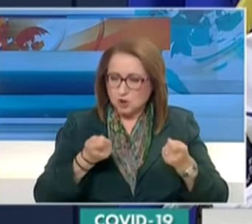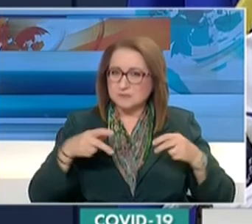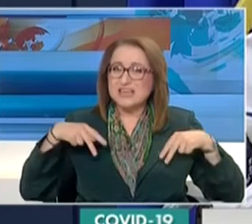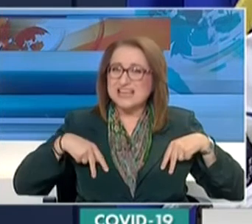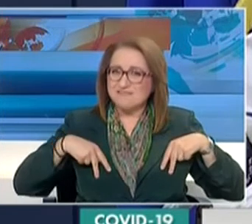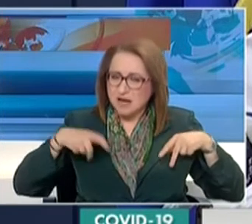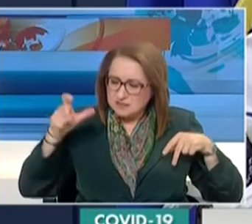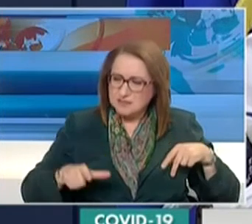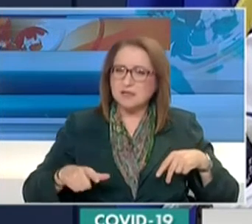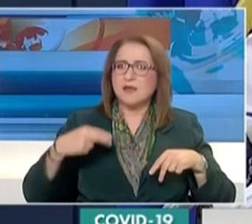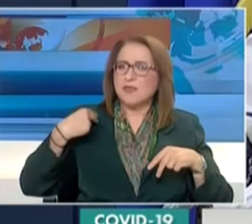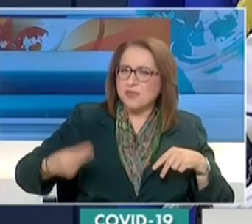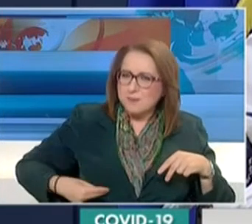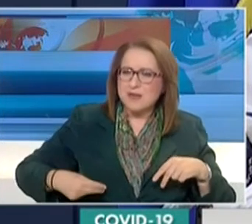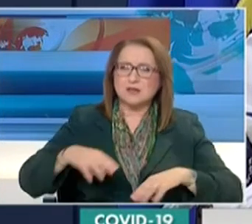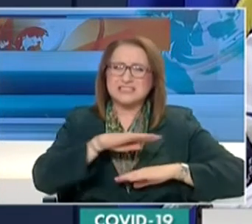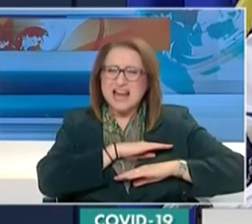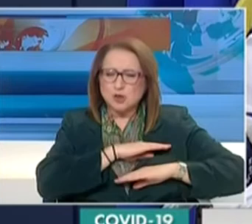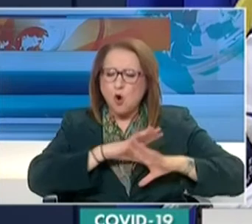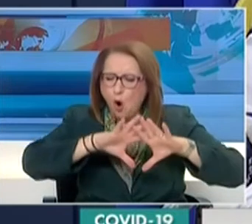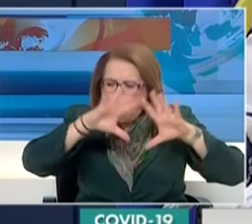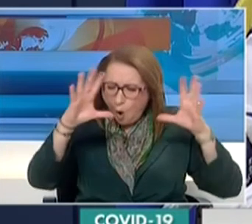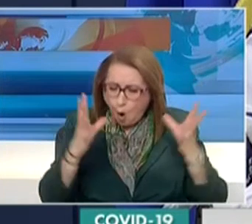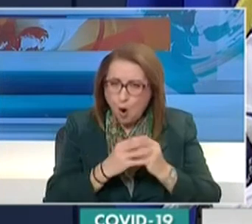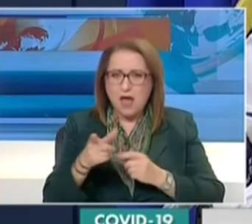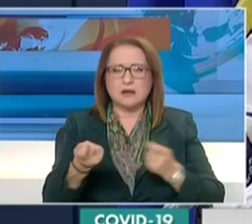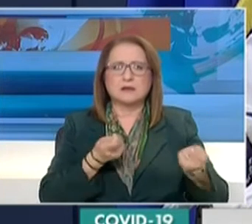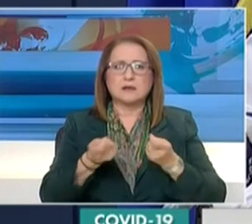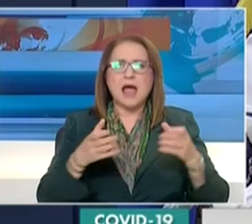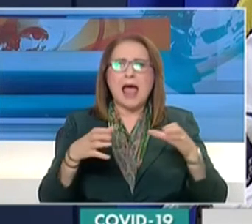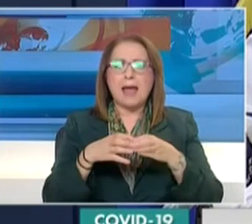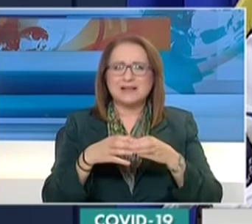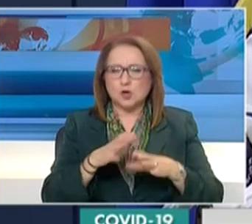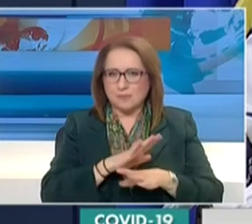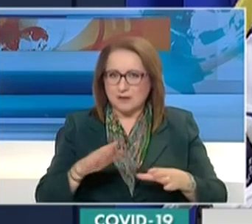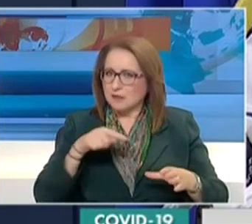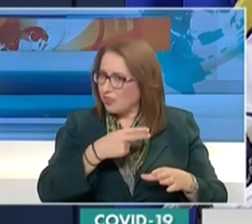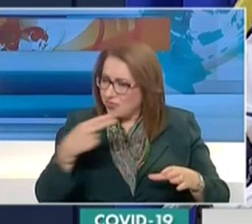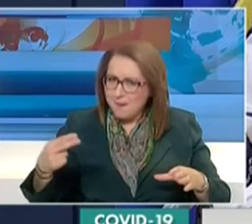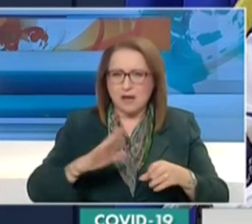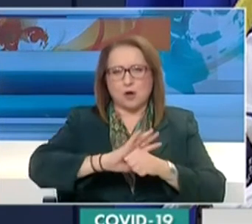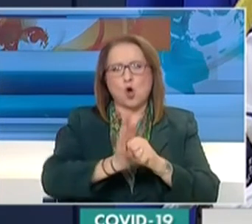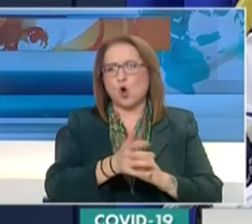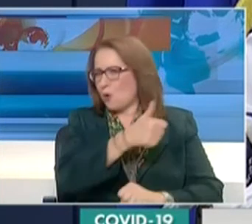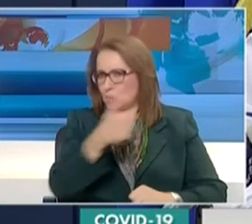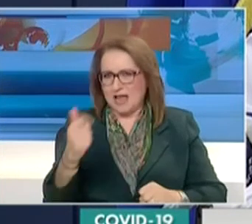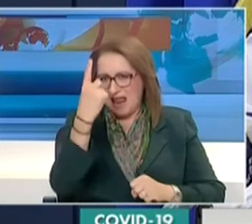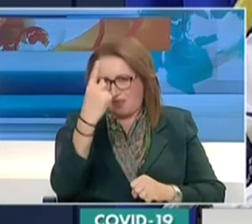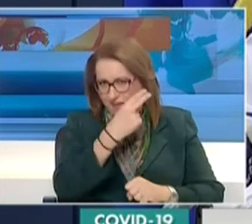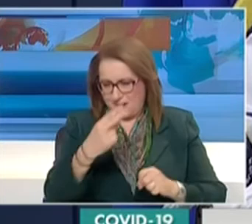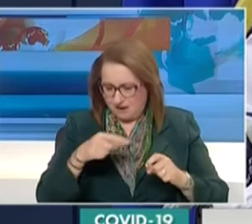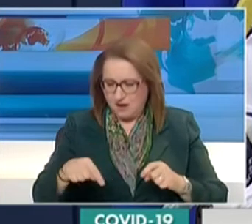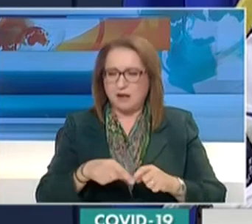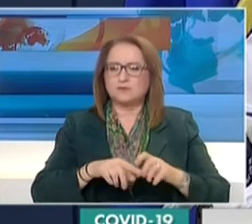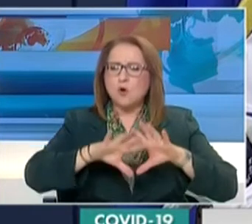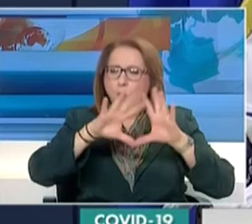κυβέρνησης, της αυτοδιοίκησης, των ενόπλων δυνάμεων, των σωμάτων ασφαλείας για την αντιμετώπιση κρίσης έναντι του κορονοϊού, το συντονισμό σε εθνικό, περιφερειακό και τοπικό